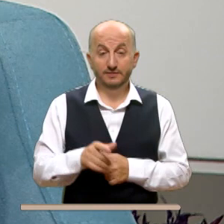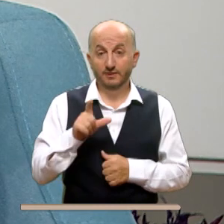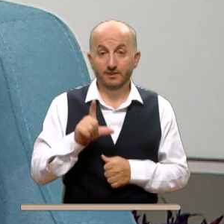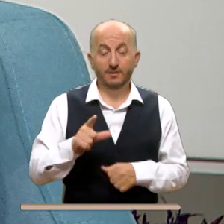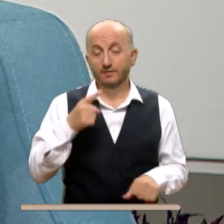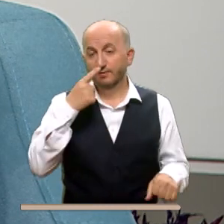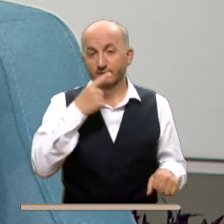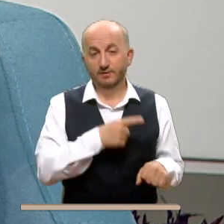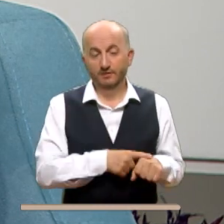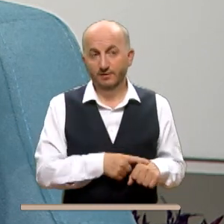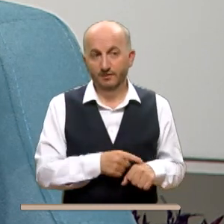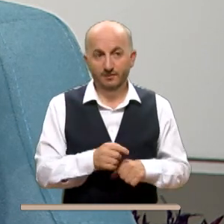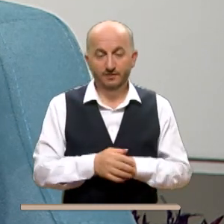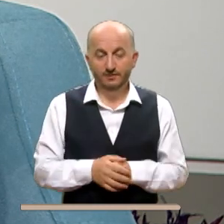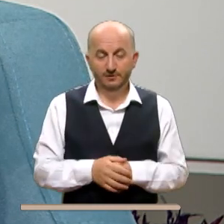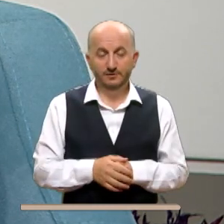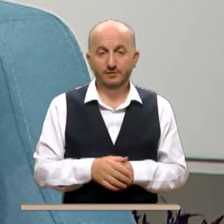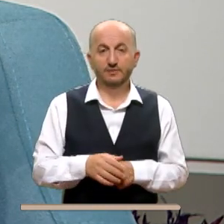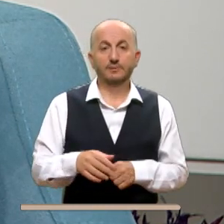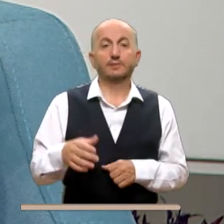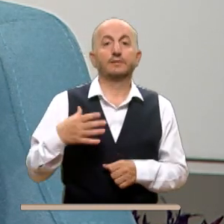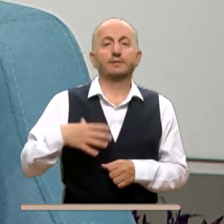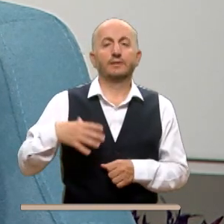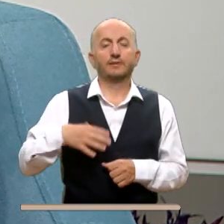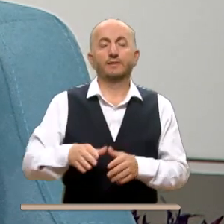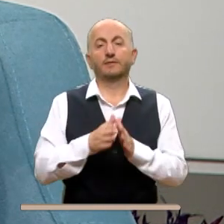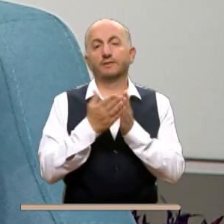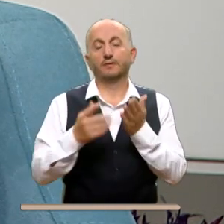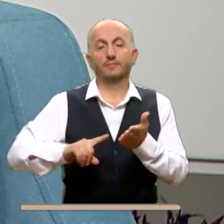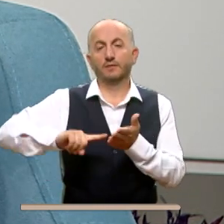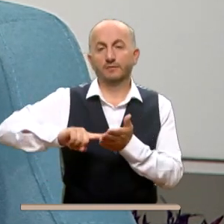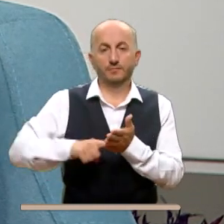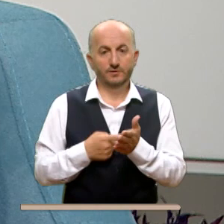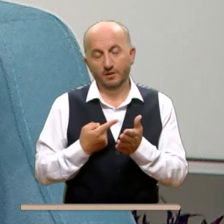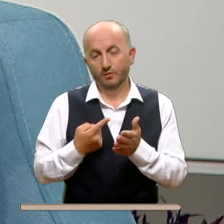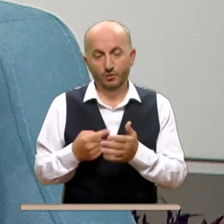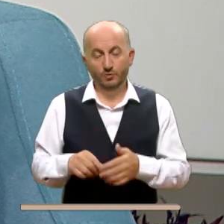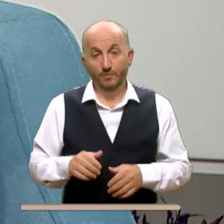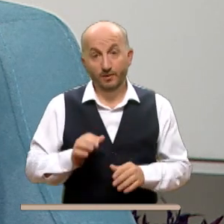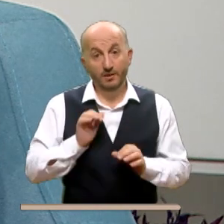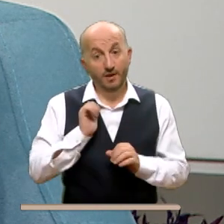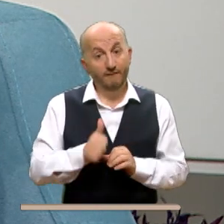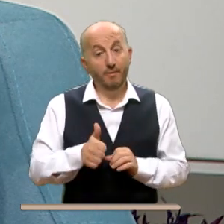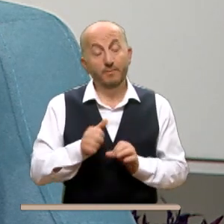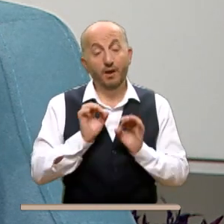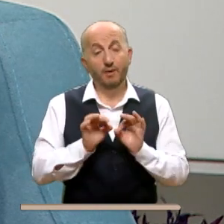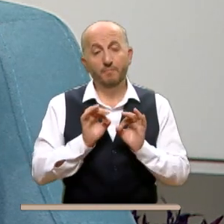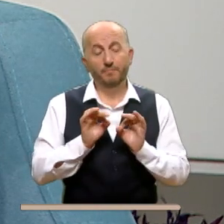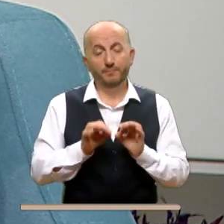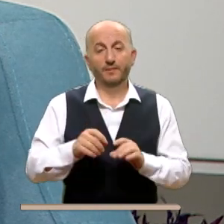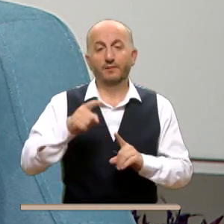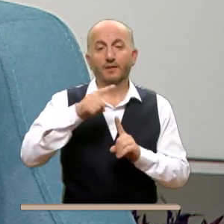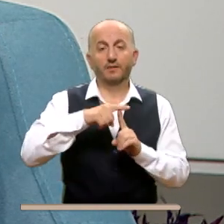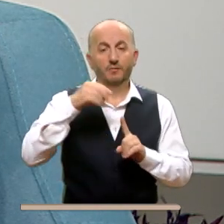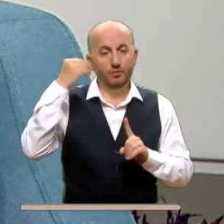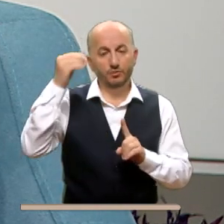gerektiğine inanarak sipariş ettirdikleri kitapları imzalıyorum devamlı. Mütevelliyeti Başkanımız Tayyar Bey Hocamızın